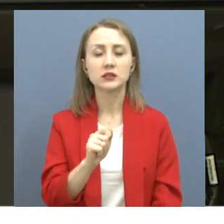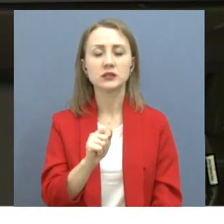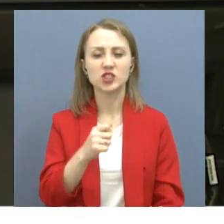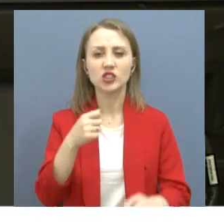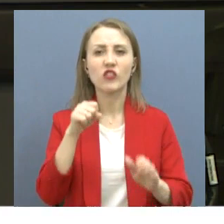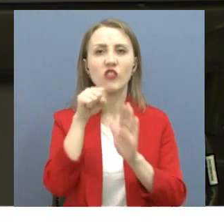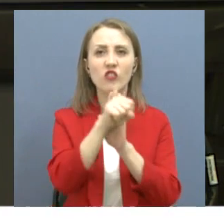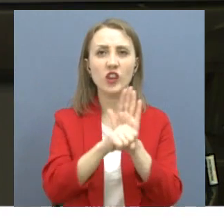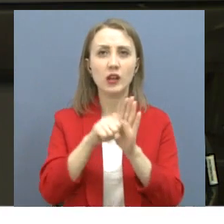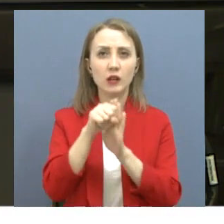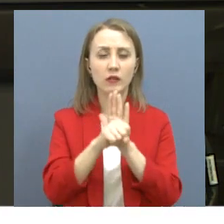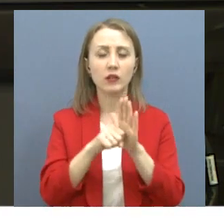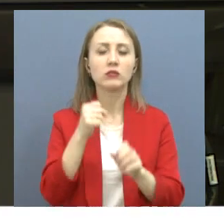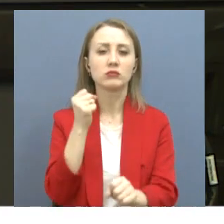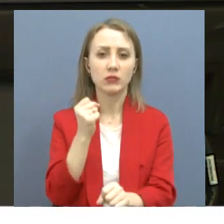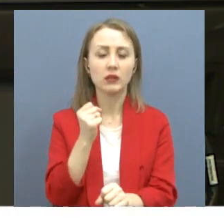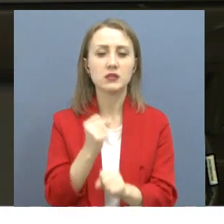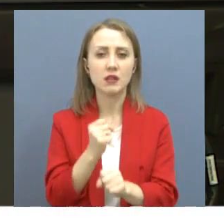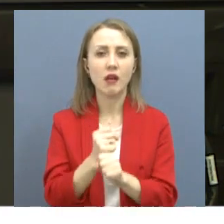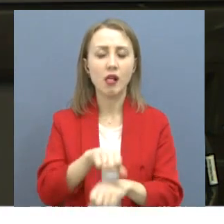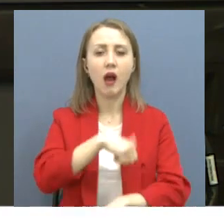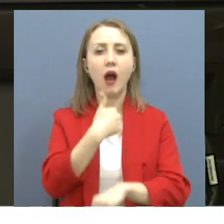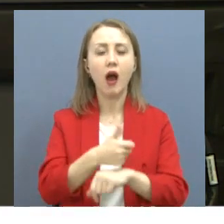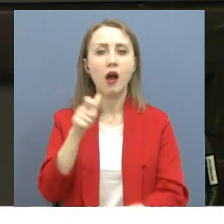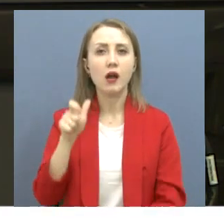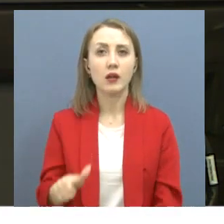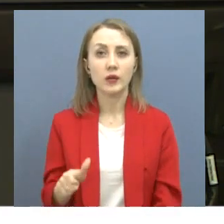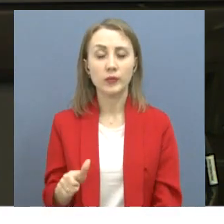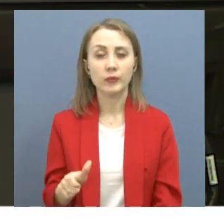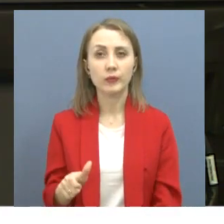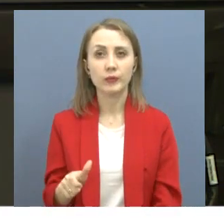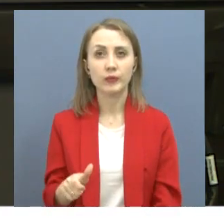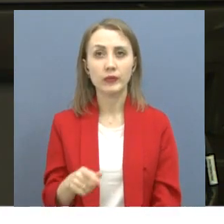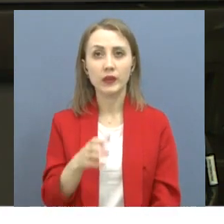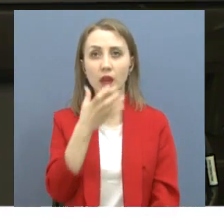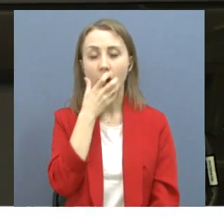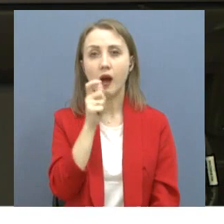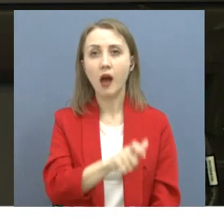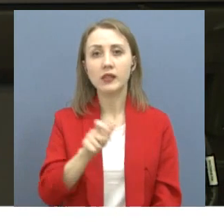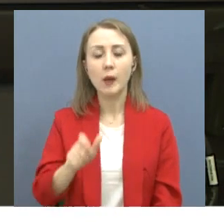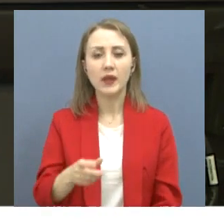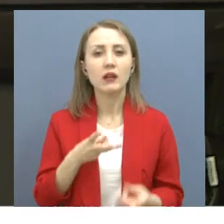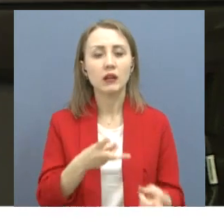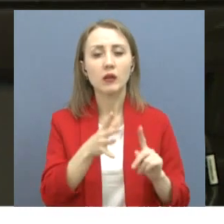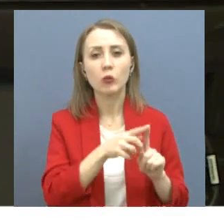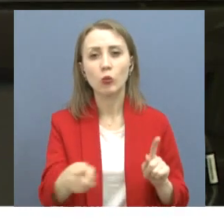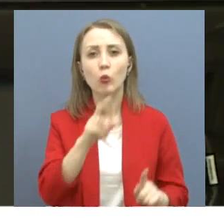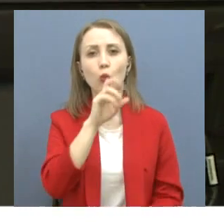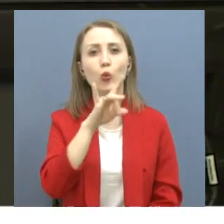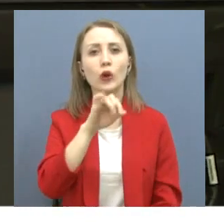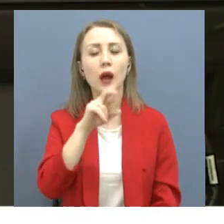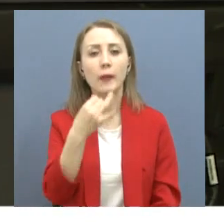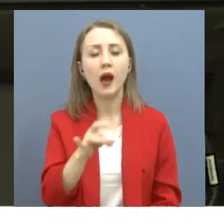Амантаевич мы определяем строгий выговор. За срыв отопительной зоны акимом Бурубайского района Музубаеву